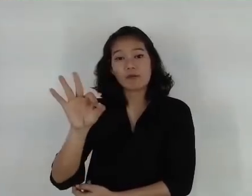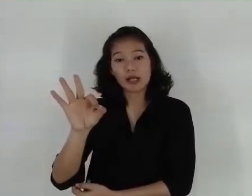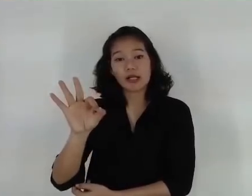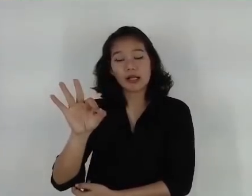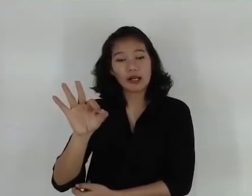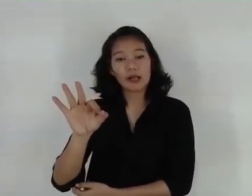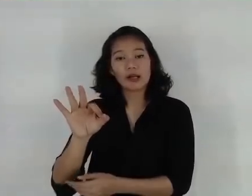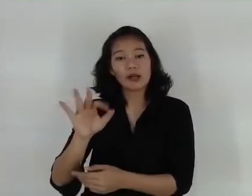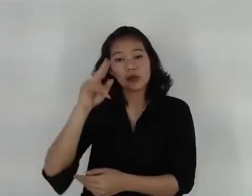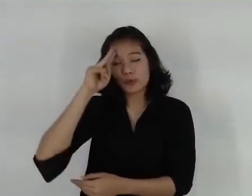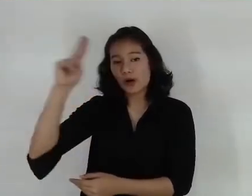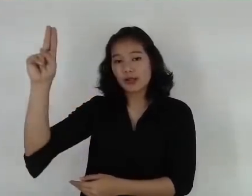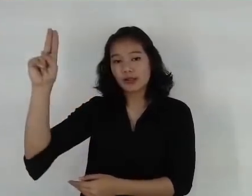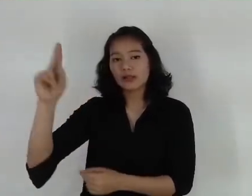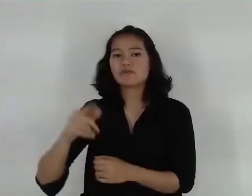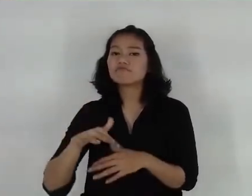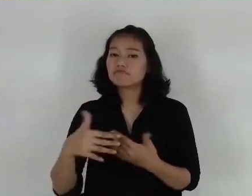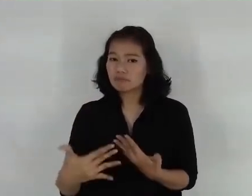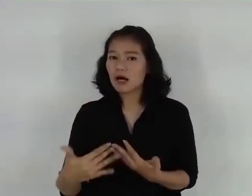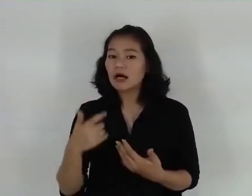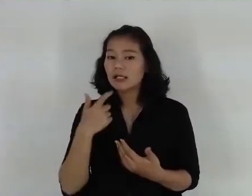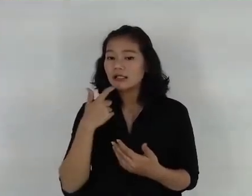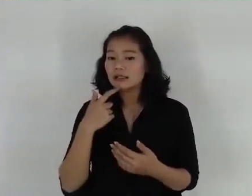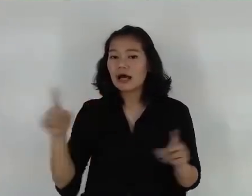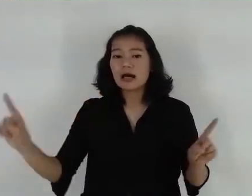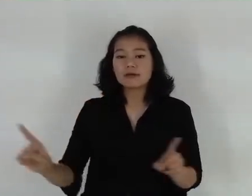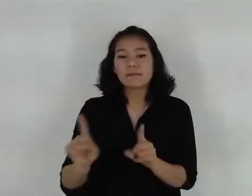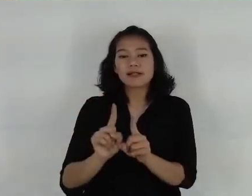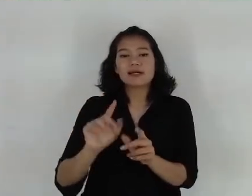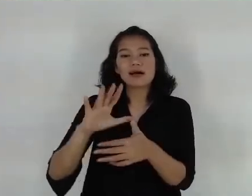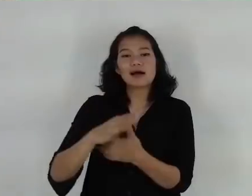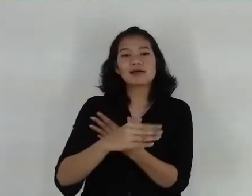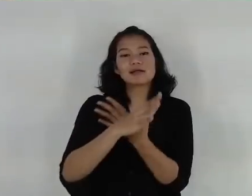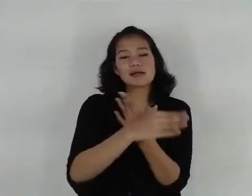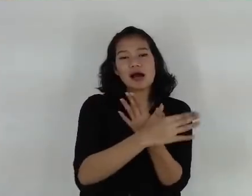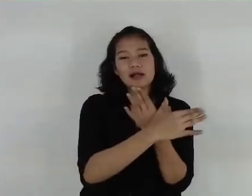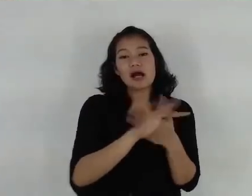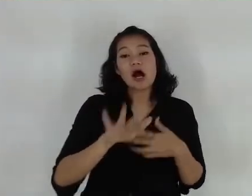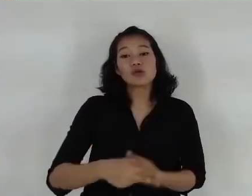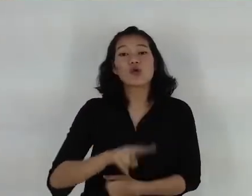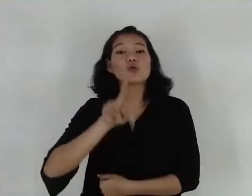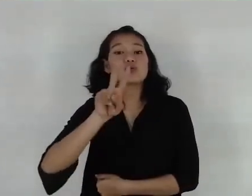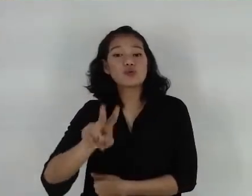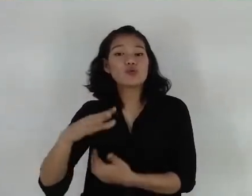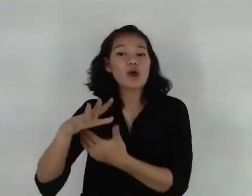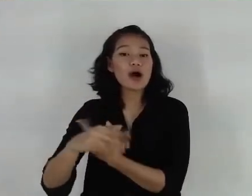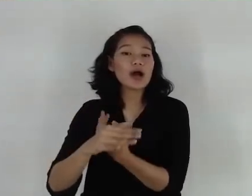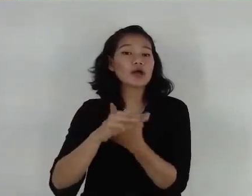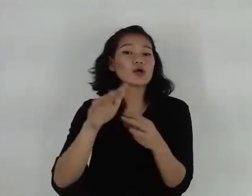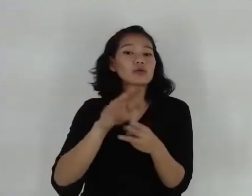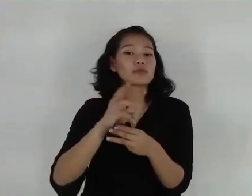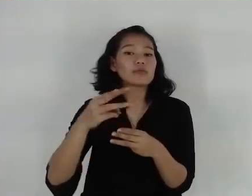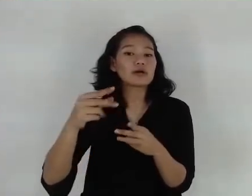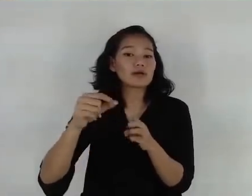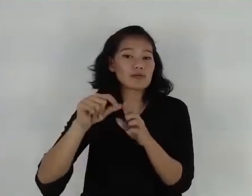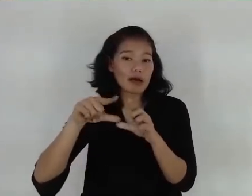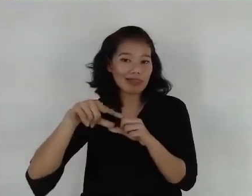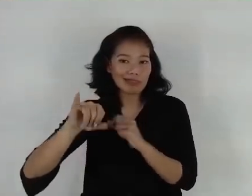hukum Tuhan yaitu sepasang burung tekukur atau dua ekor burung merpati